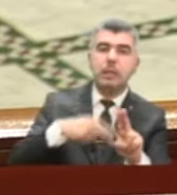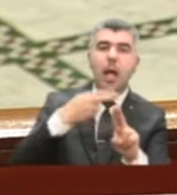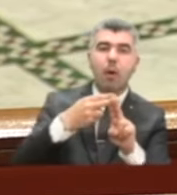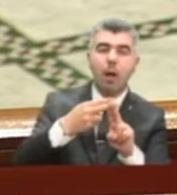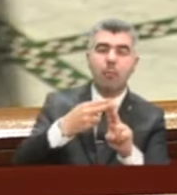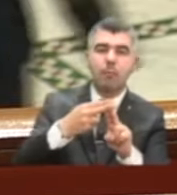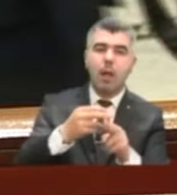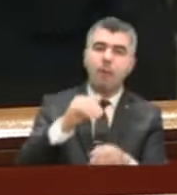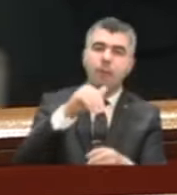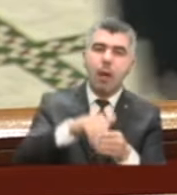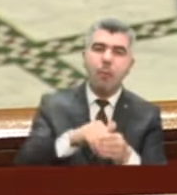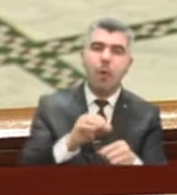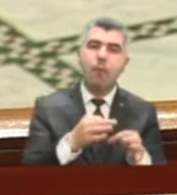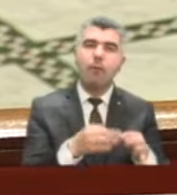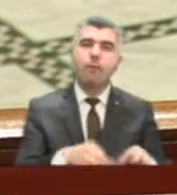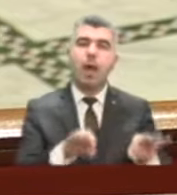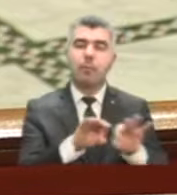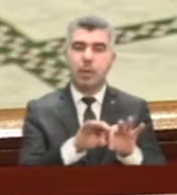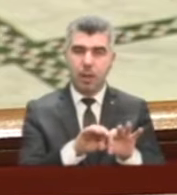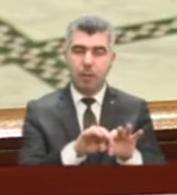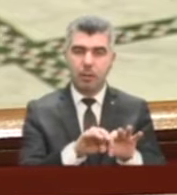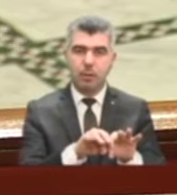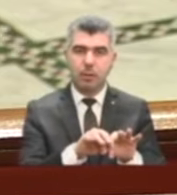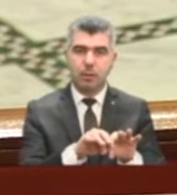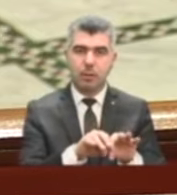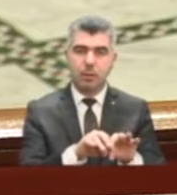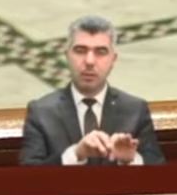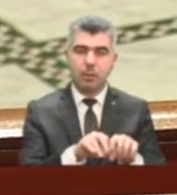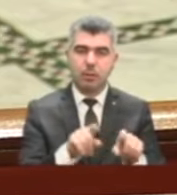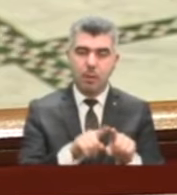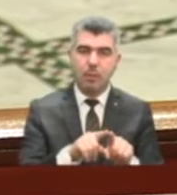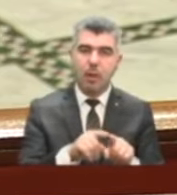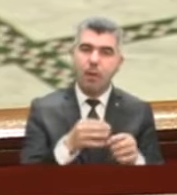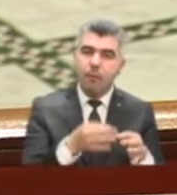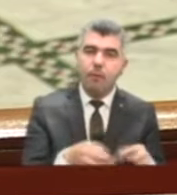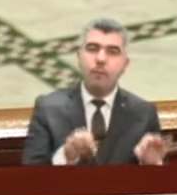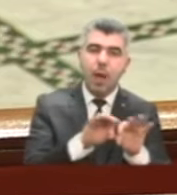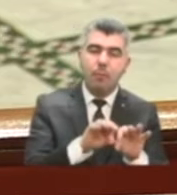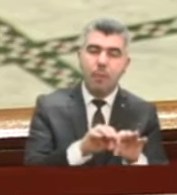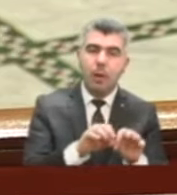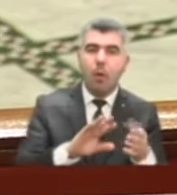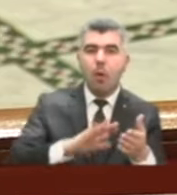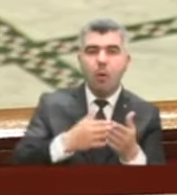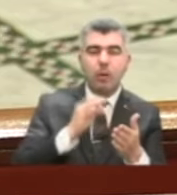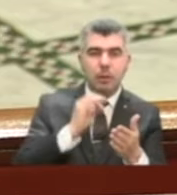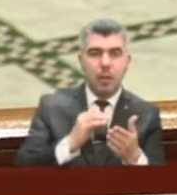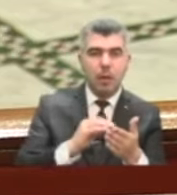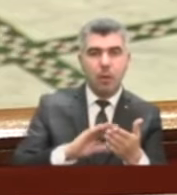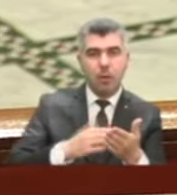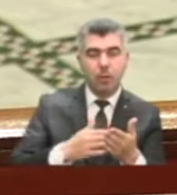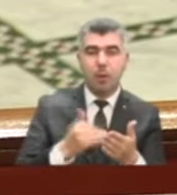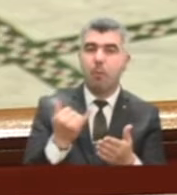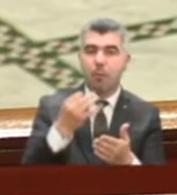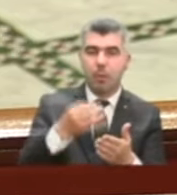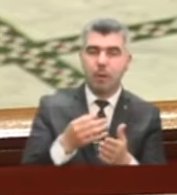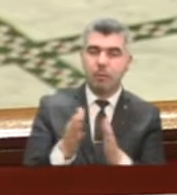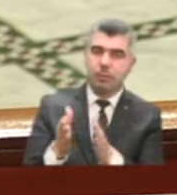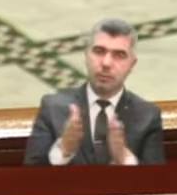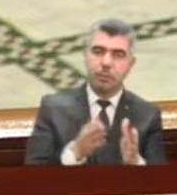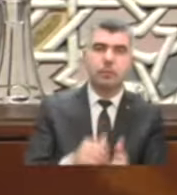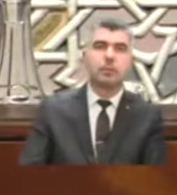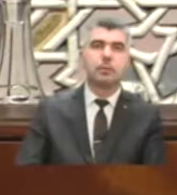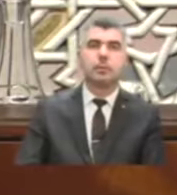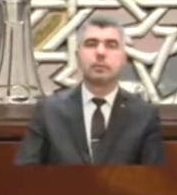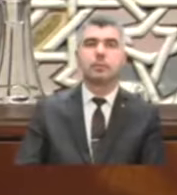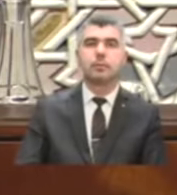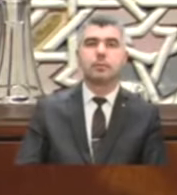داخل الأسرة. والمحور الثالث ديال الاستراتيجية هو الأسرة ومنظومة القيم والاستدامة.